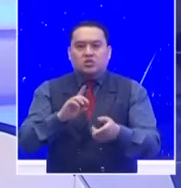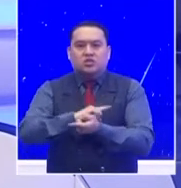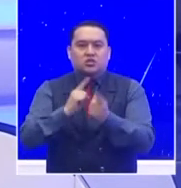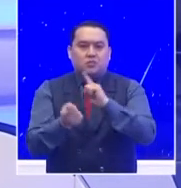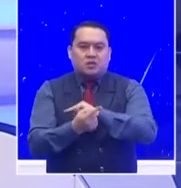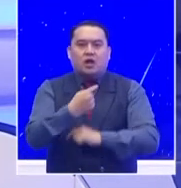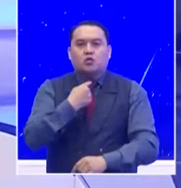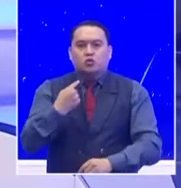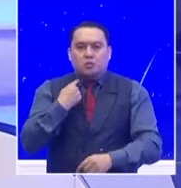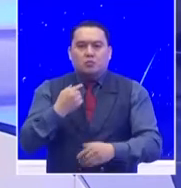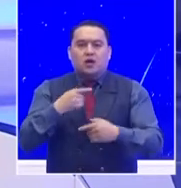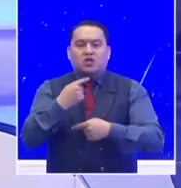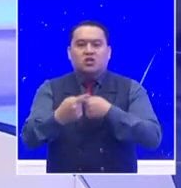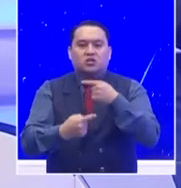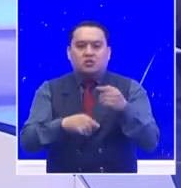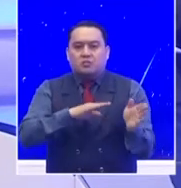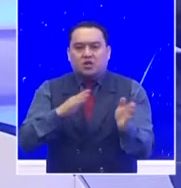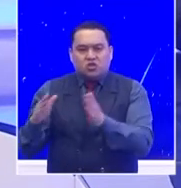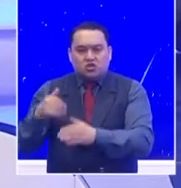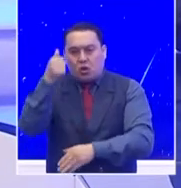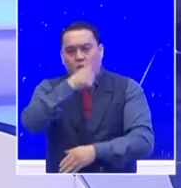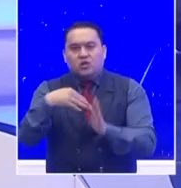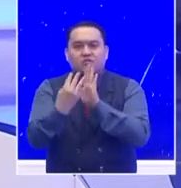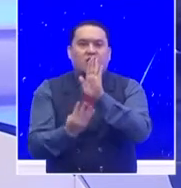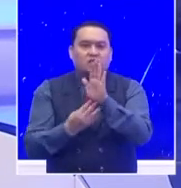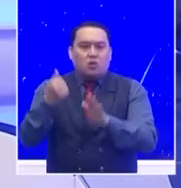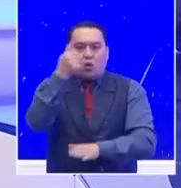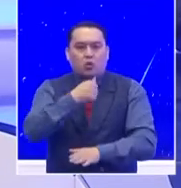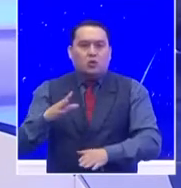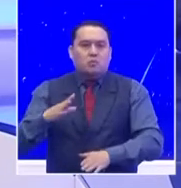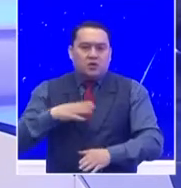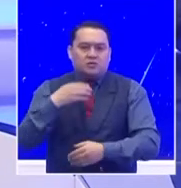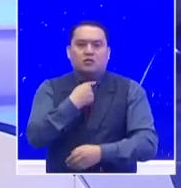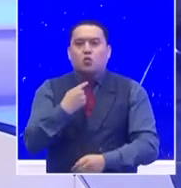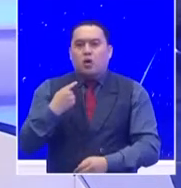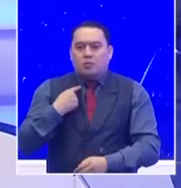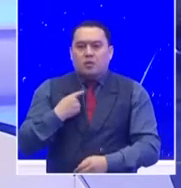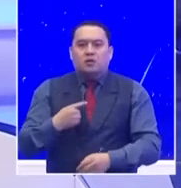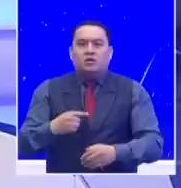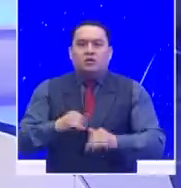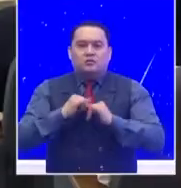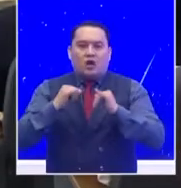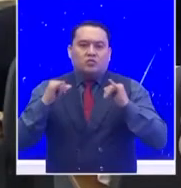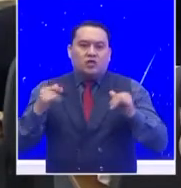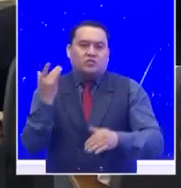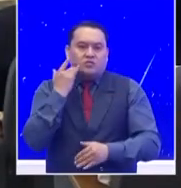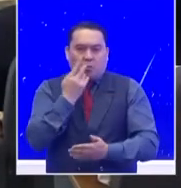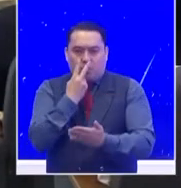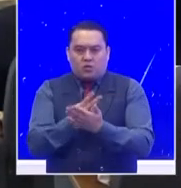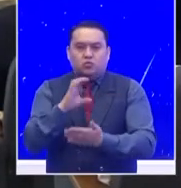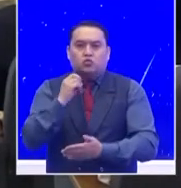изменениях в Талдыкургане за прошедший год. Несомненно, 2019 стал для областного центра продуктивным во всех